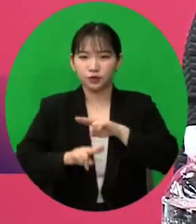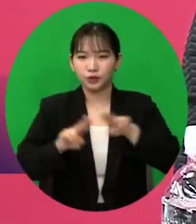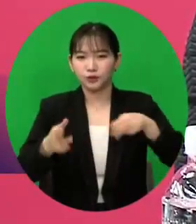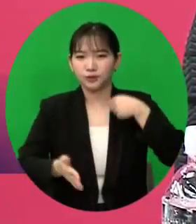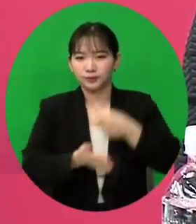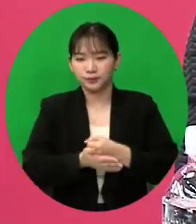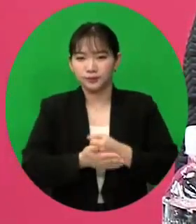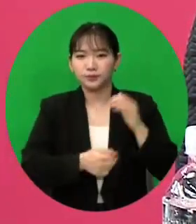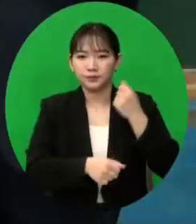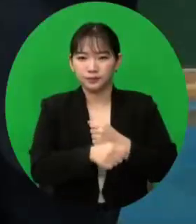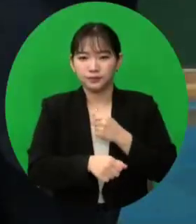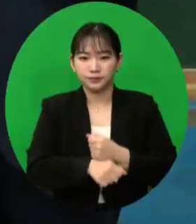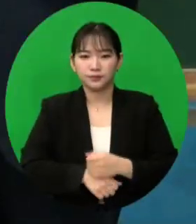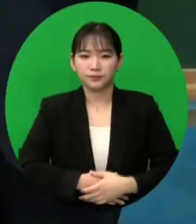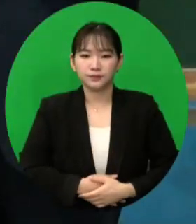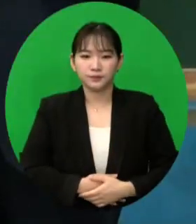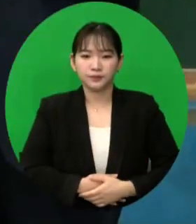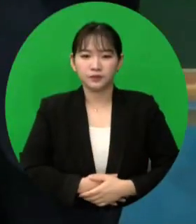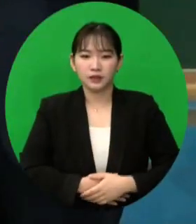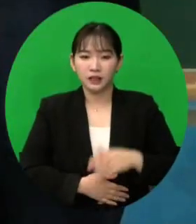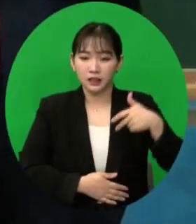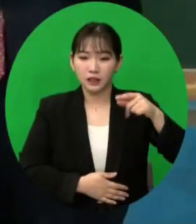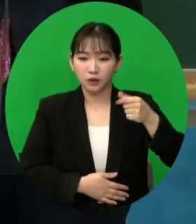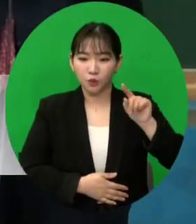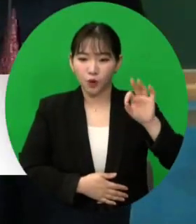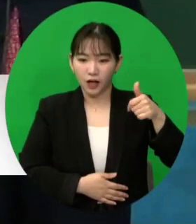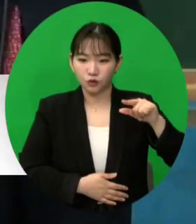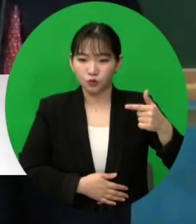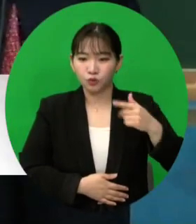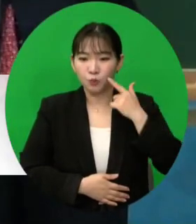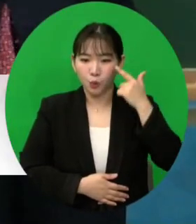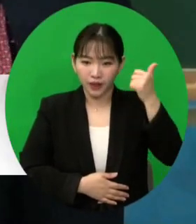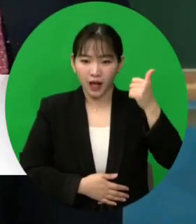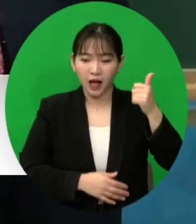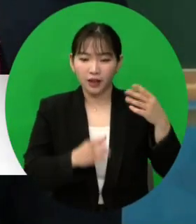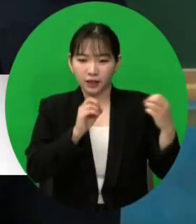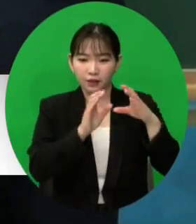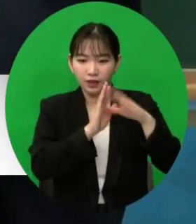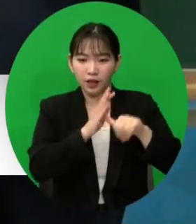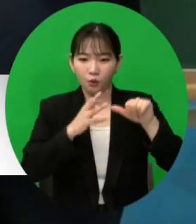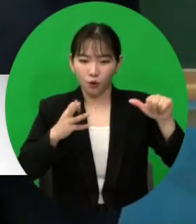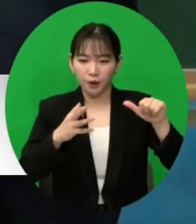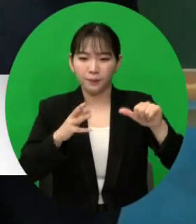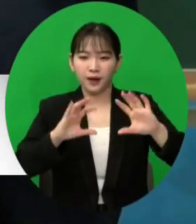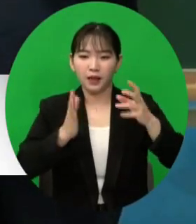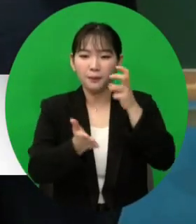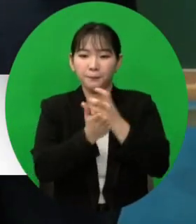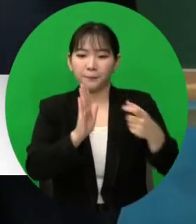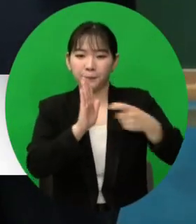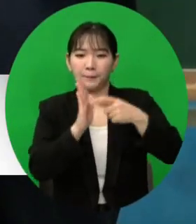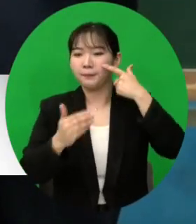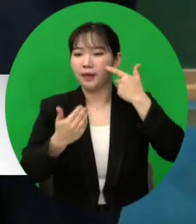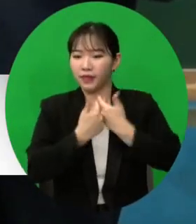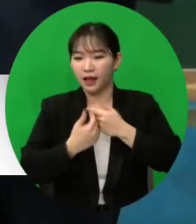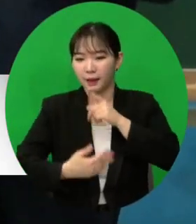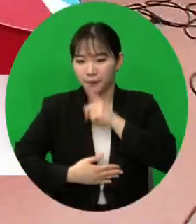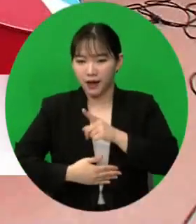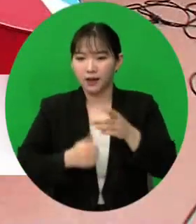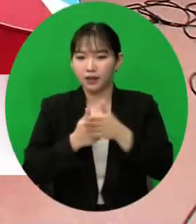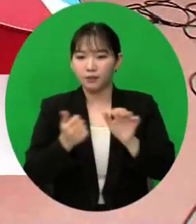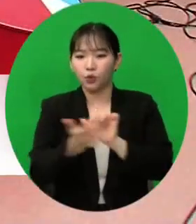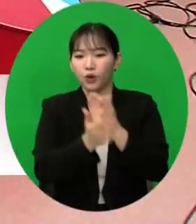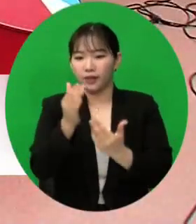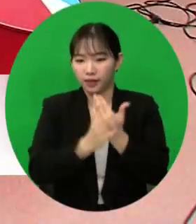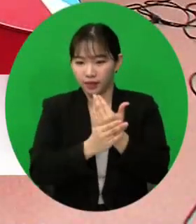취소 결정을 했는데 전광훈 목사와 대화 과정에서 5.18 헌법 전문 수록을 반대한다는 발언으로 말썽을